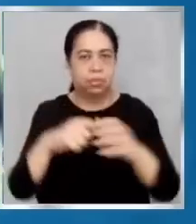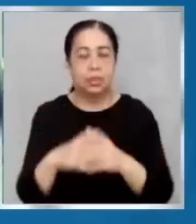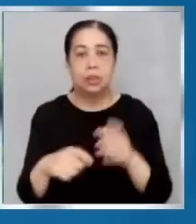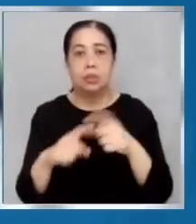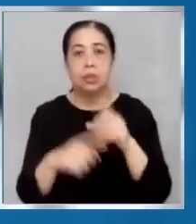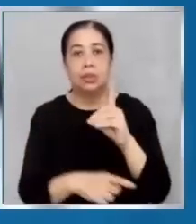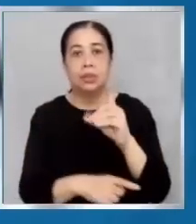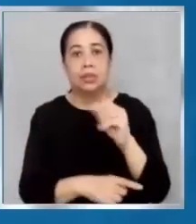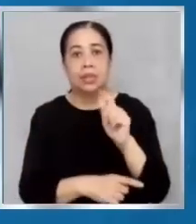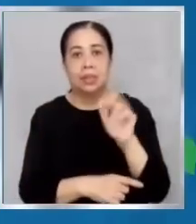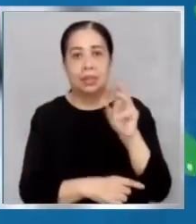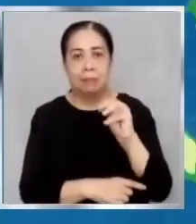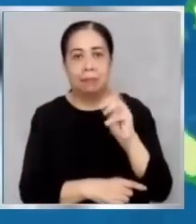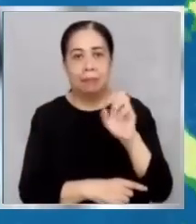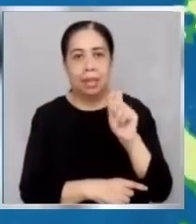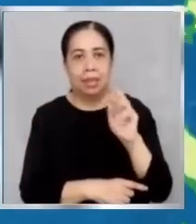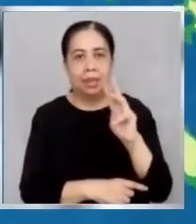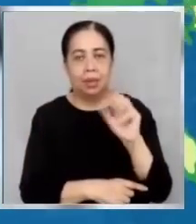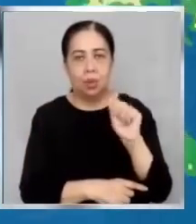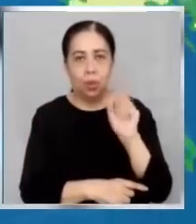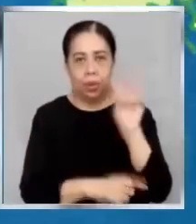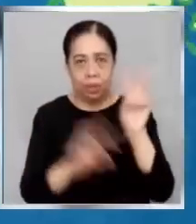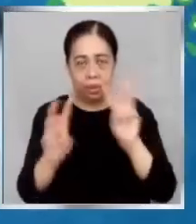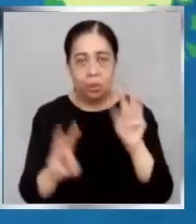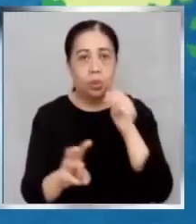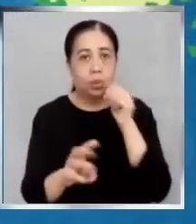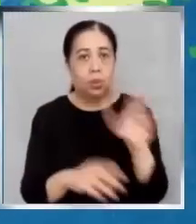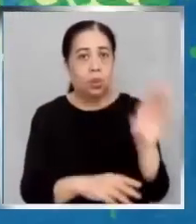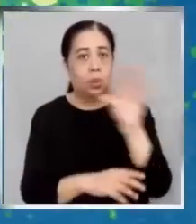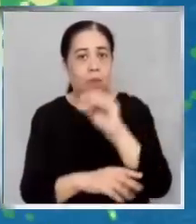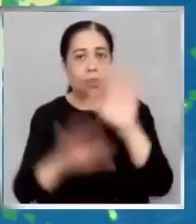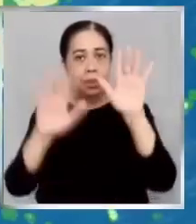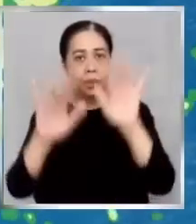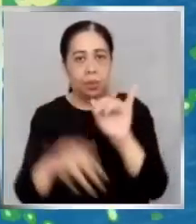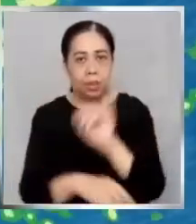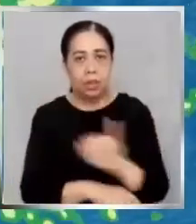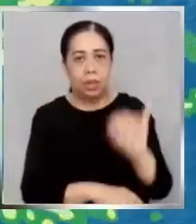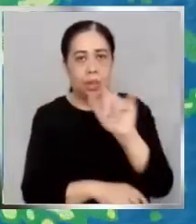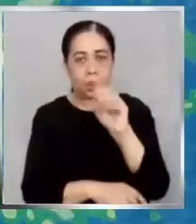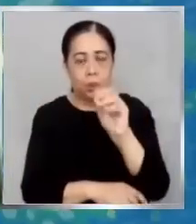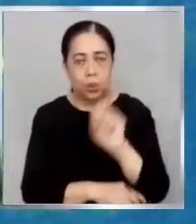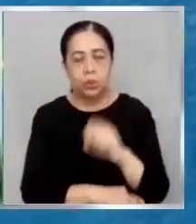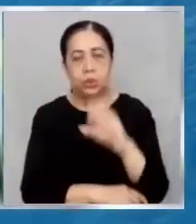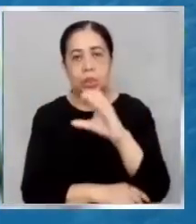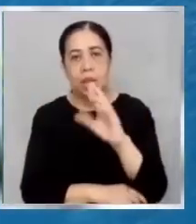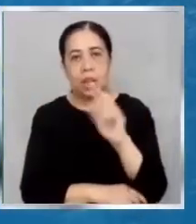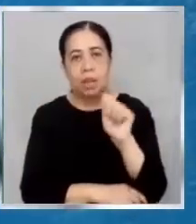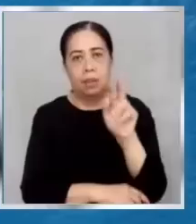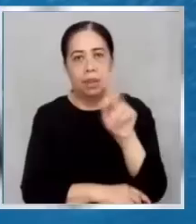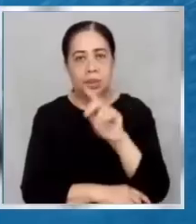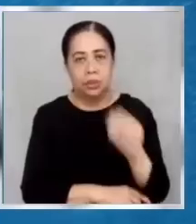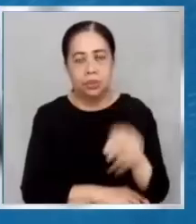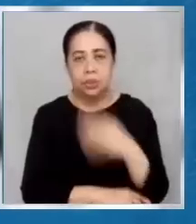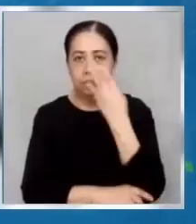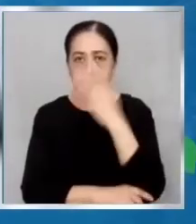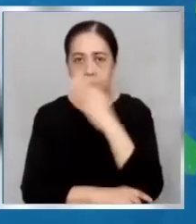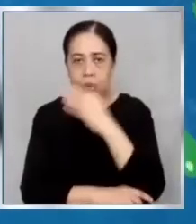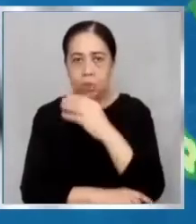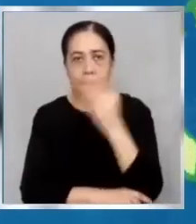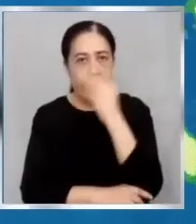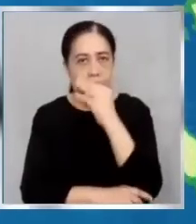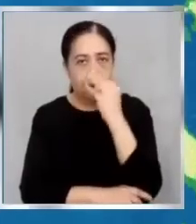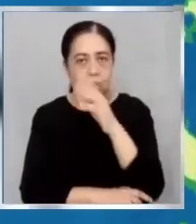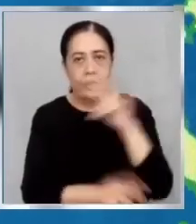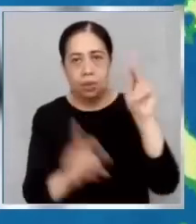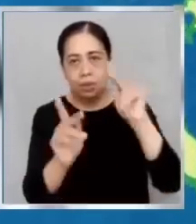Metro Weather, bukas ng hapon, may pag-ulan sa Ilocos Region, Calabar Zone, Bicol Region, Mindoro at